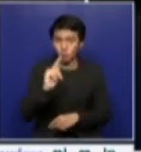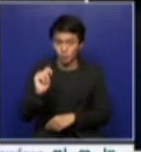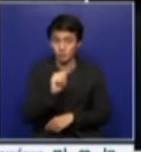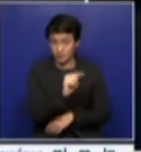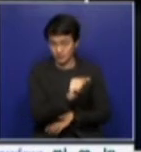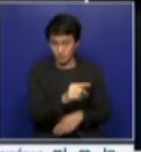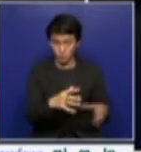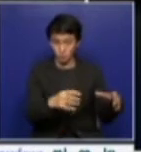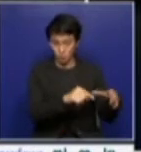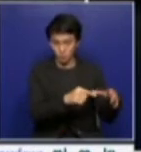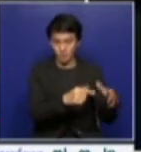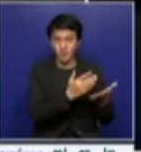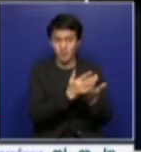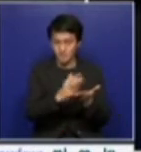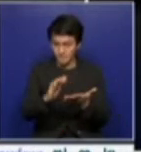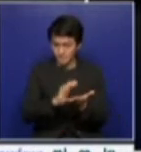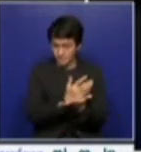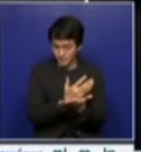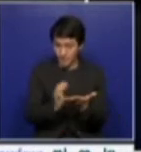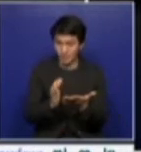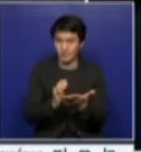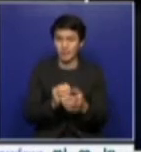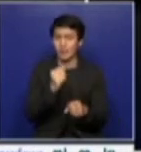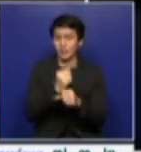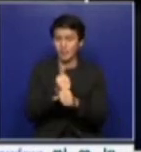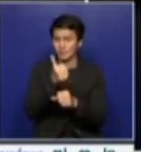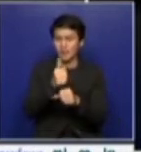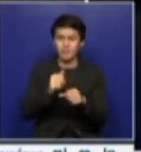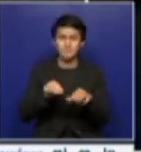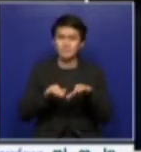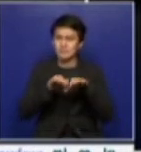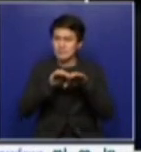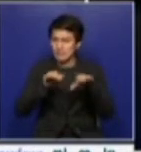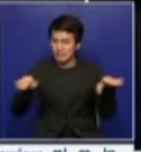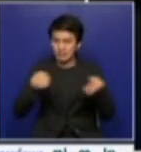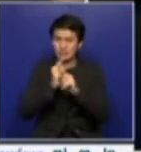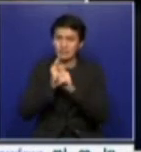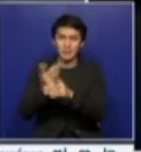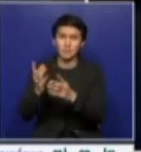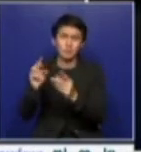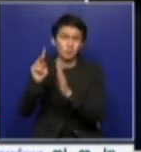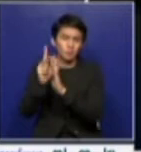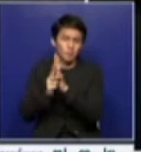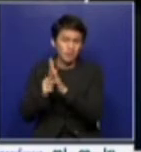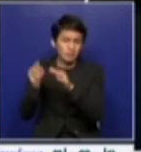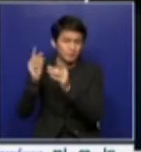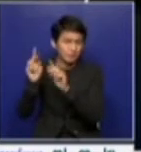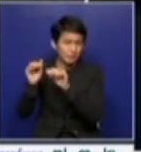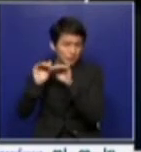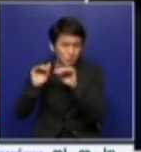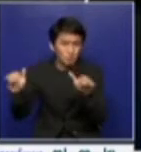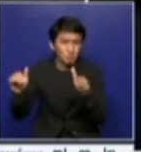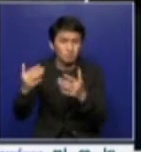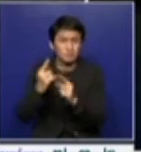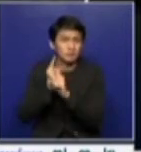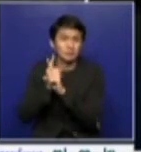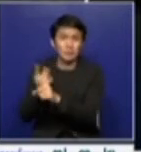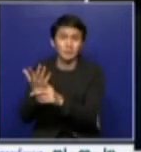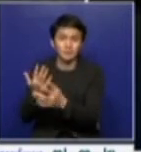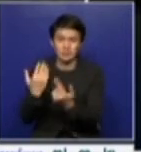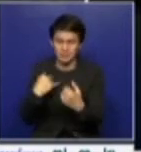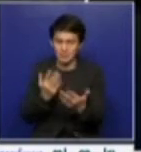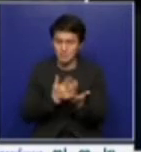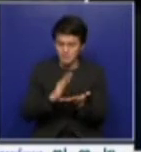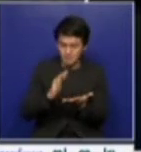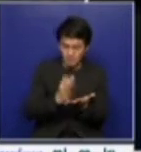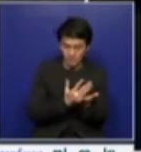บ่แบ่งเขตเลือกตั้งได้โดยไม่ต้องทำตามหลักเกณฑ์และวิธีการที่กฎหมายกำหนดจึงทำให้มีการแบ่งเขตเลือกตั้ง